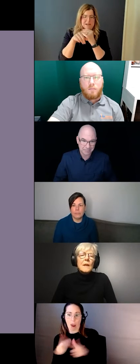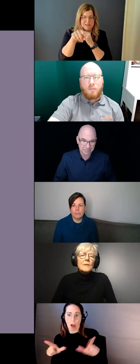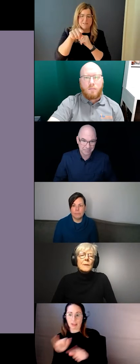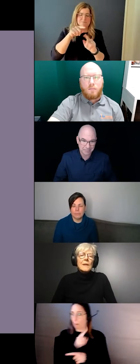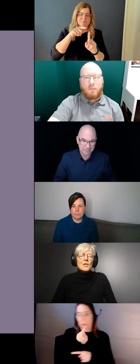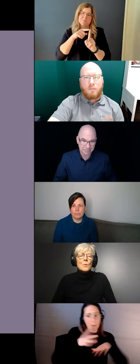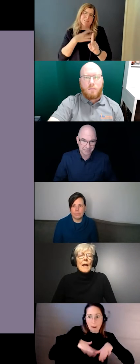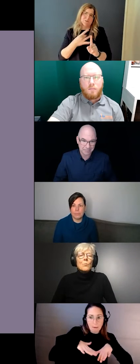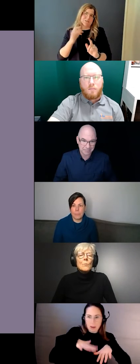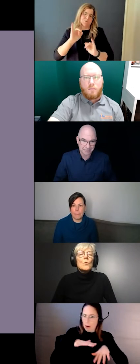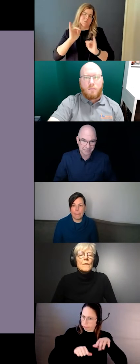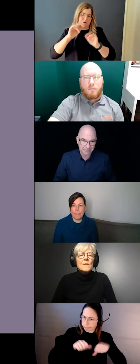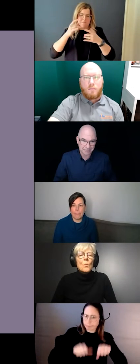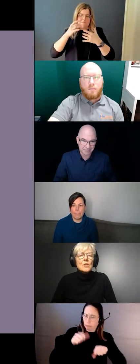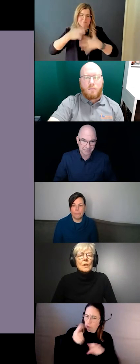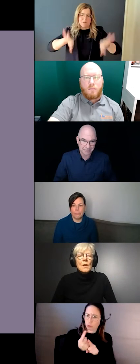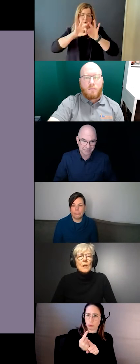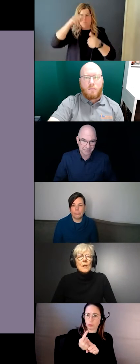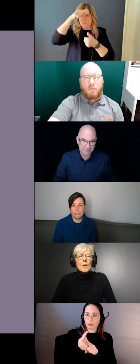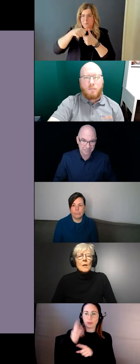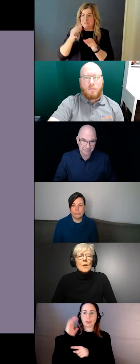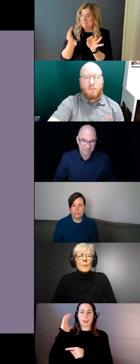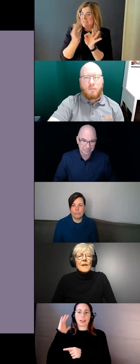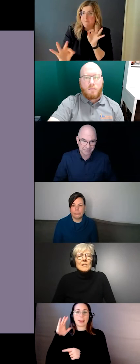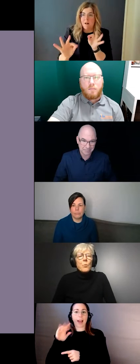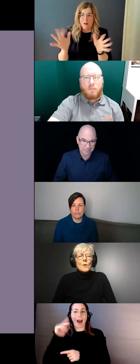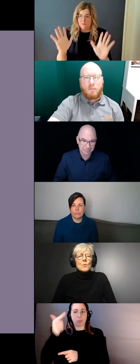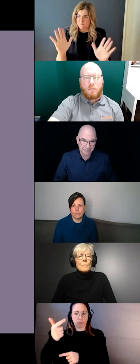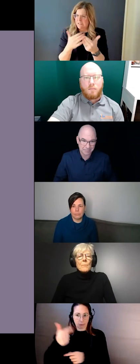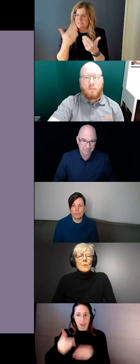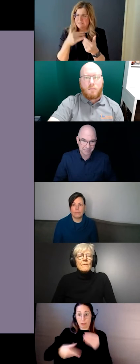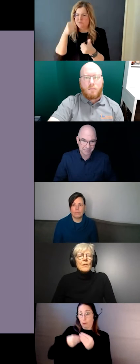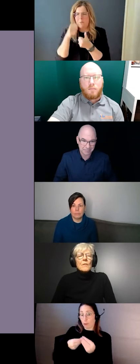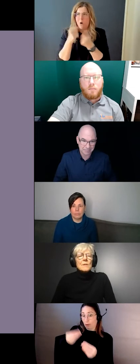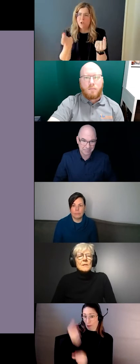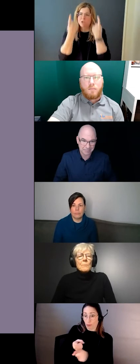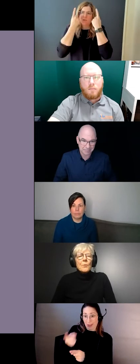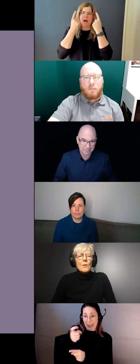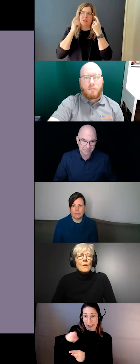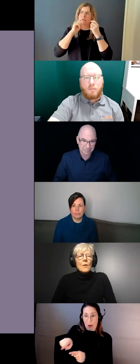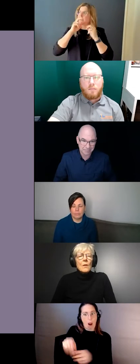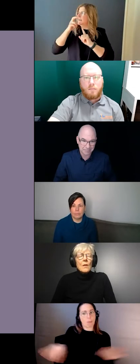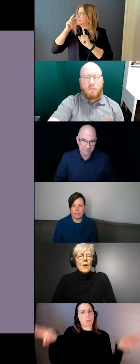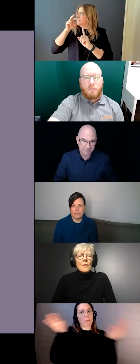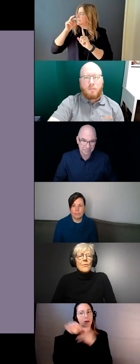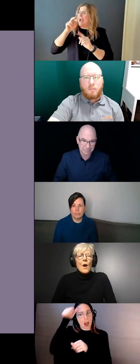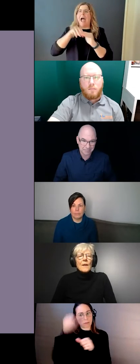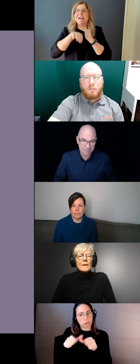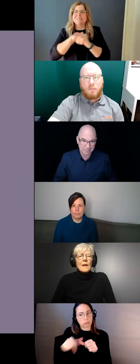Cynthia qui parle, je veux rajouter un mot sur cette question. Je crois que c'est important de se souvenir une